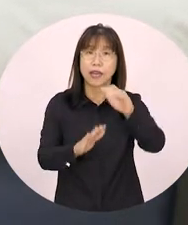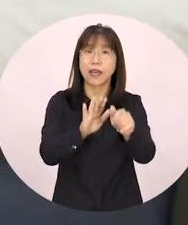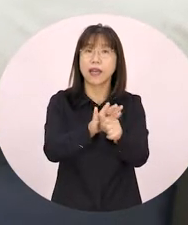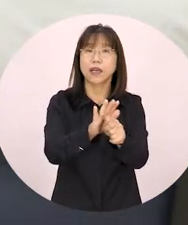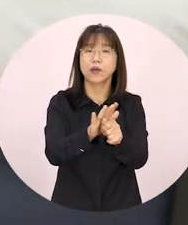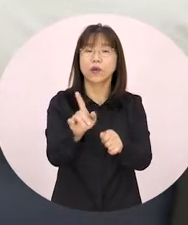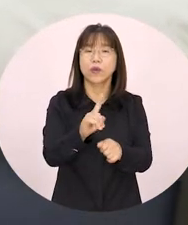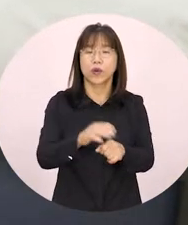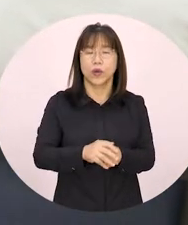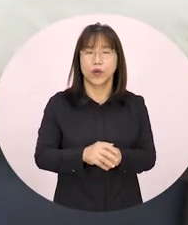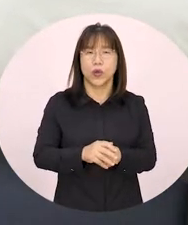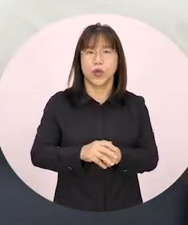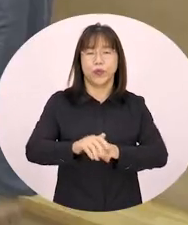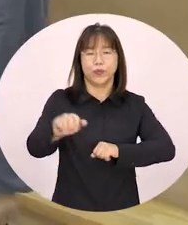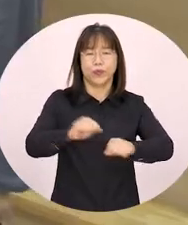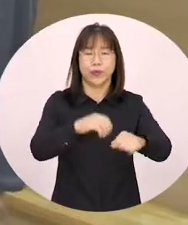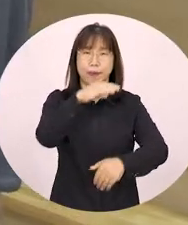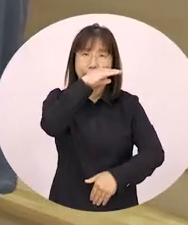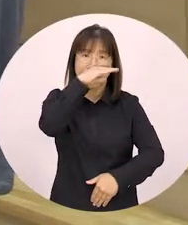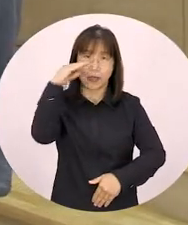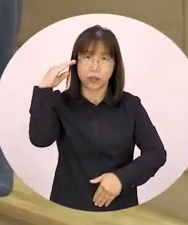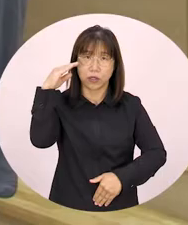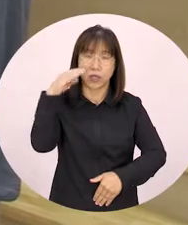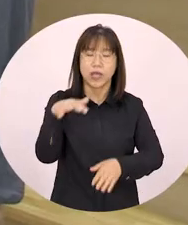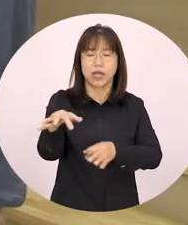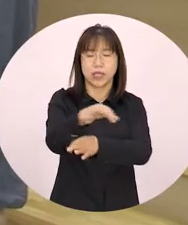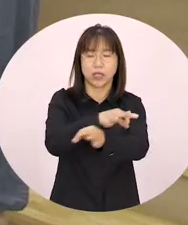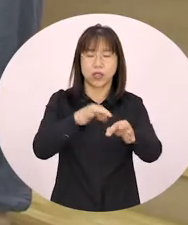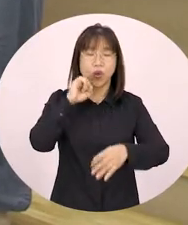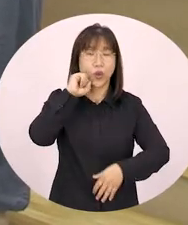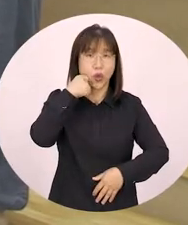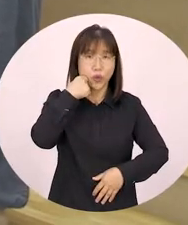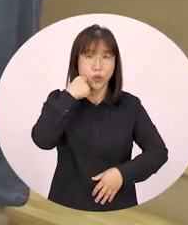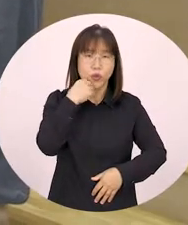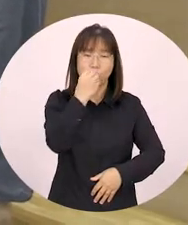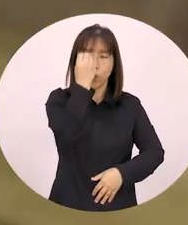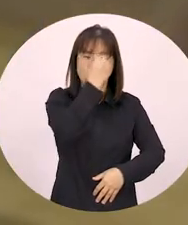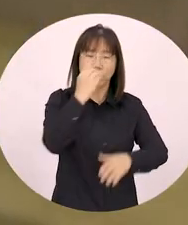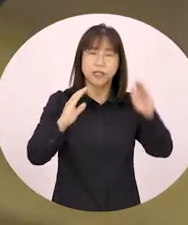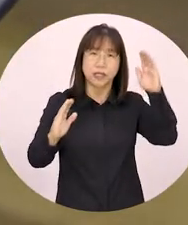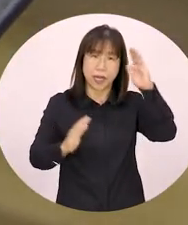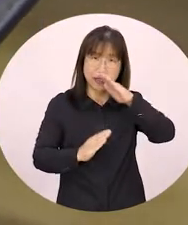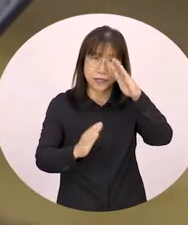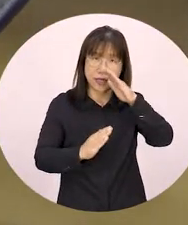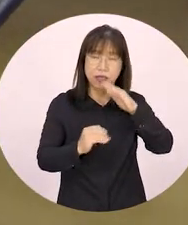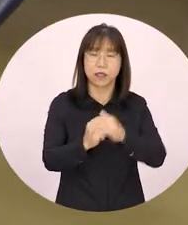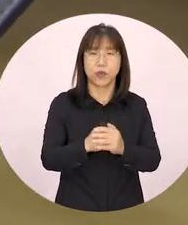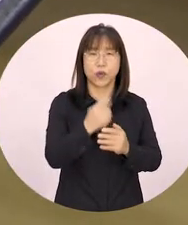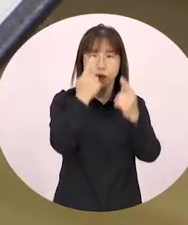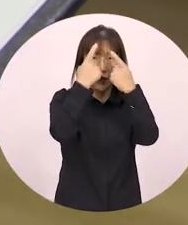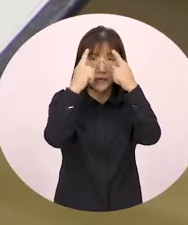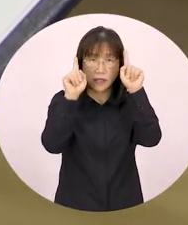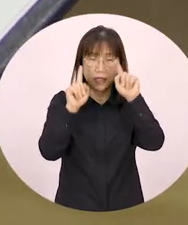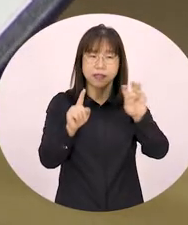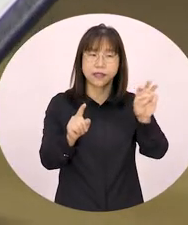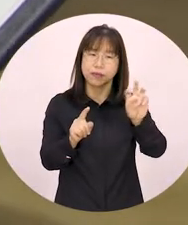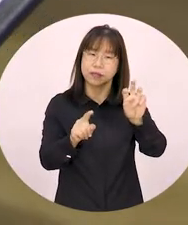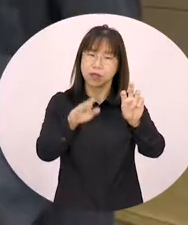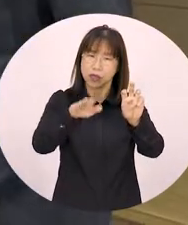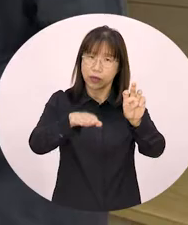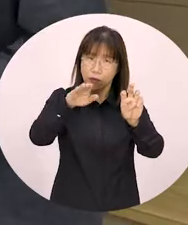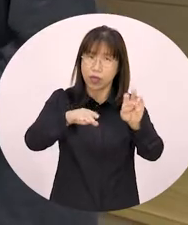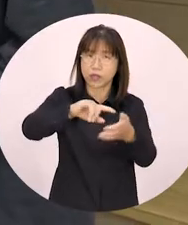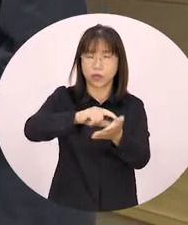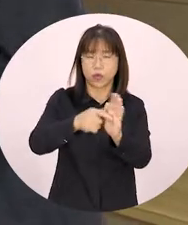강서구 장학회는 품행이 단정하고 모범적이며 경제적 여건 등으로 장학금이 필요한 고등학생과 대학생 30명